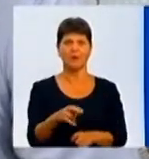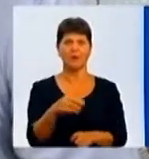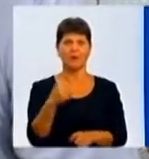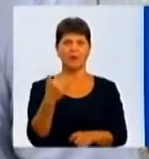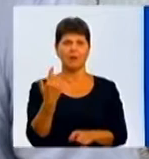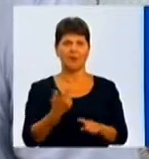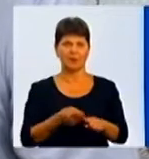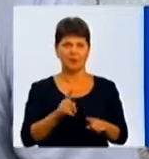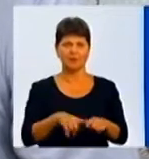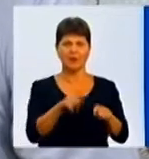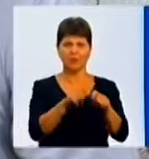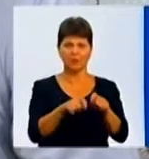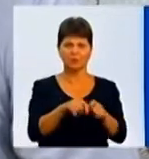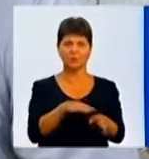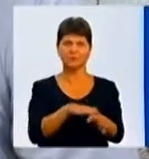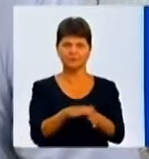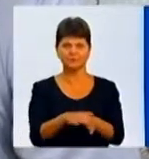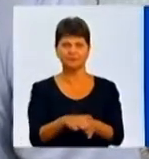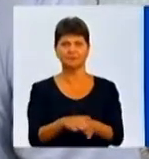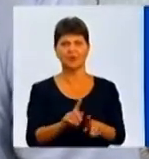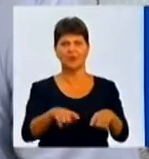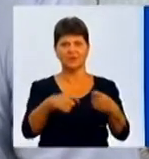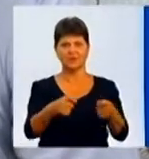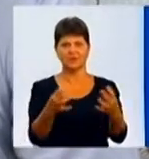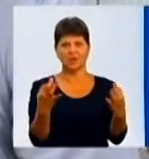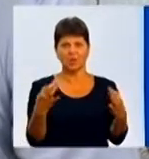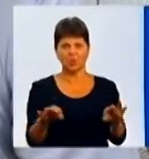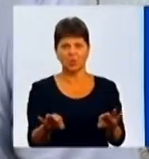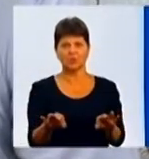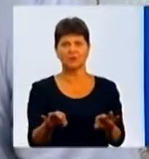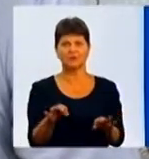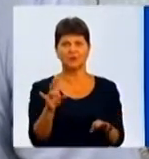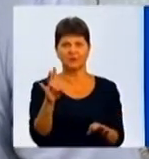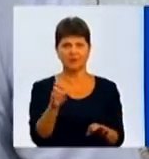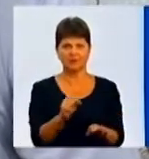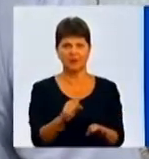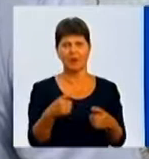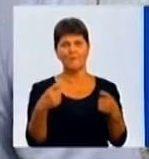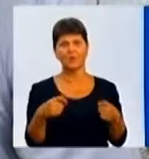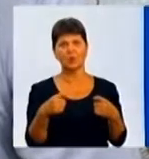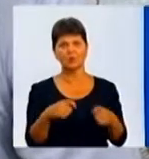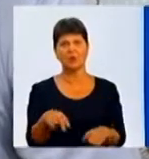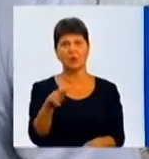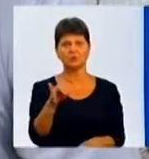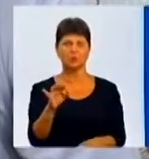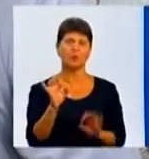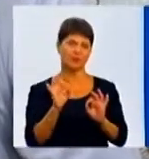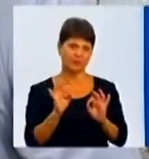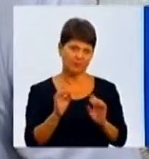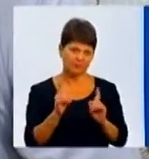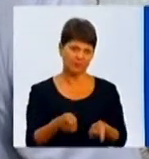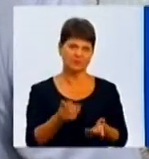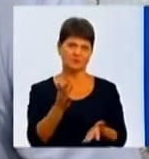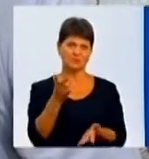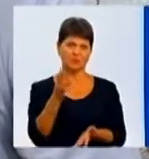цей контроль, от, їм видається там дозвіл, мають дозвіл на продажу і продається, дійсно є таке. А